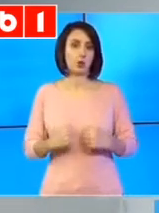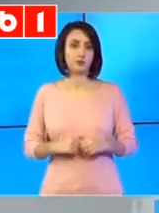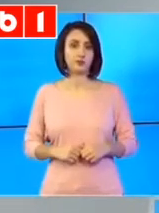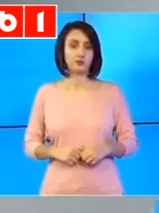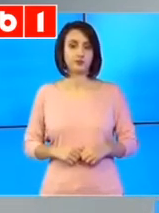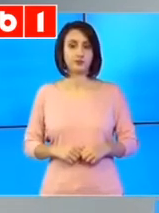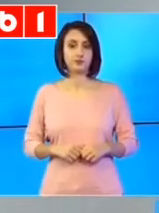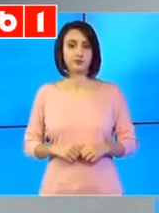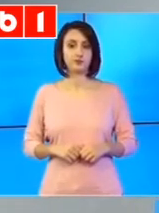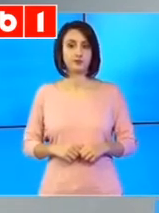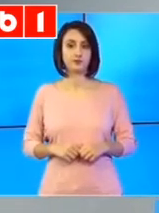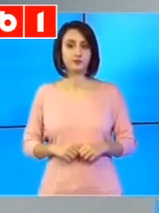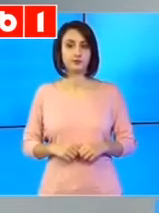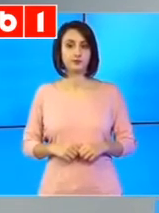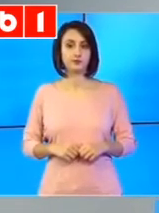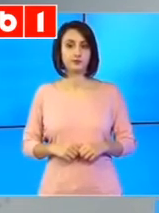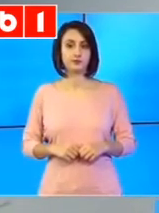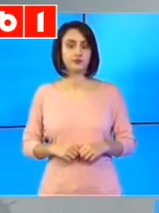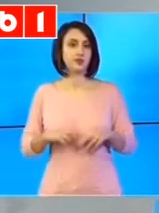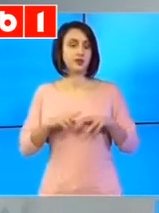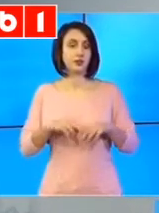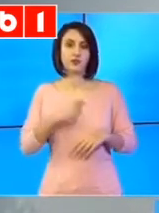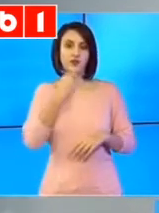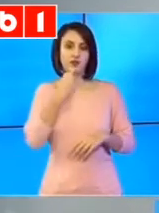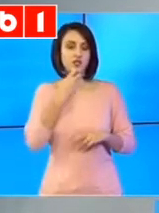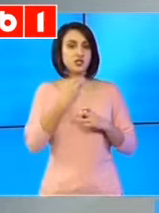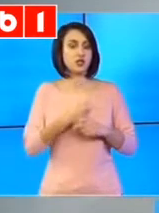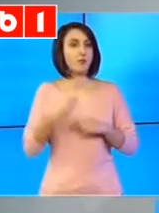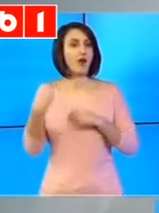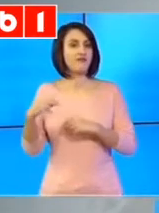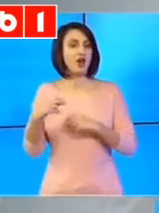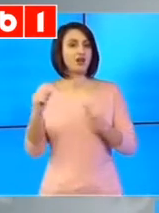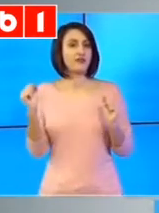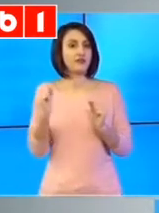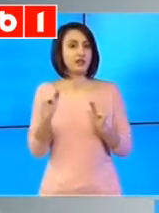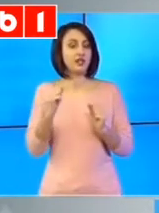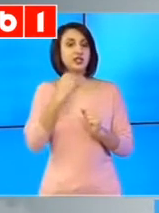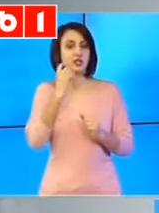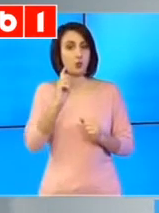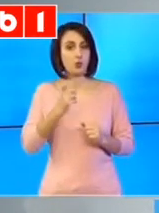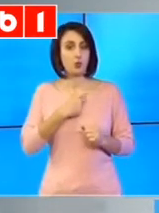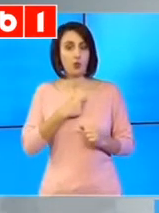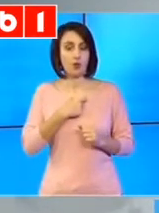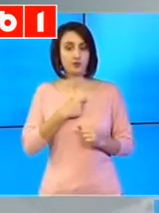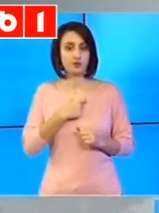greu. Stăm, suntem în vârstă, stăm afară în frig, în astea, când se putea